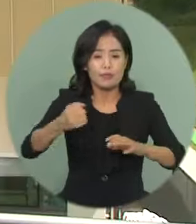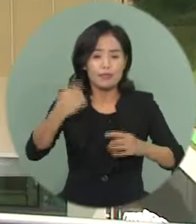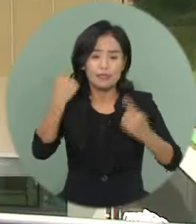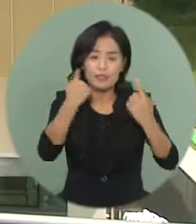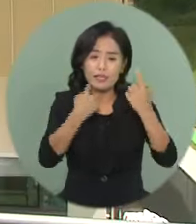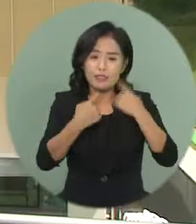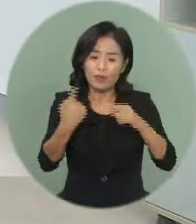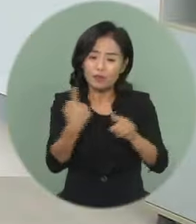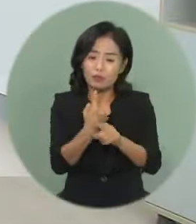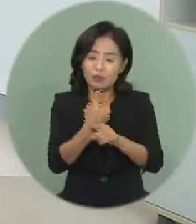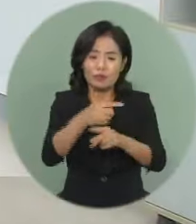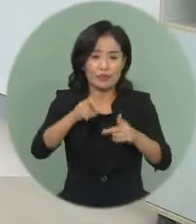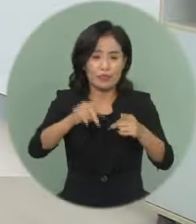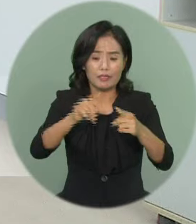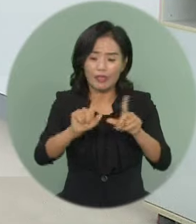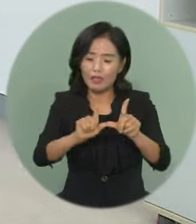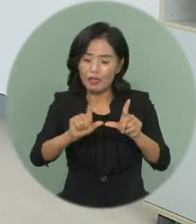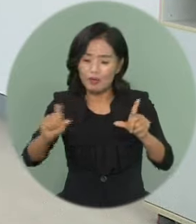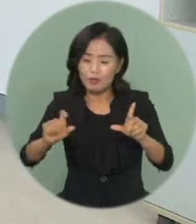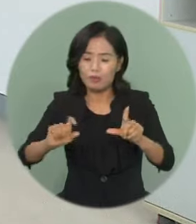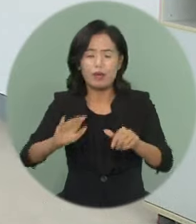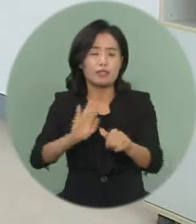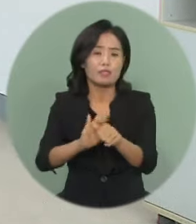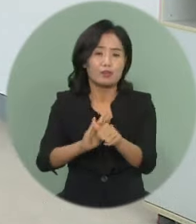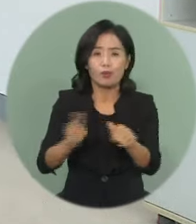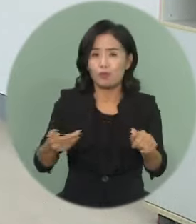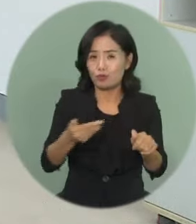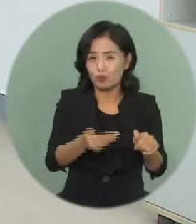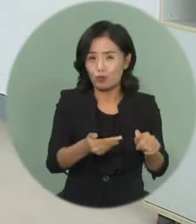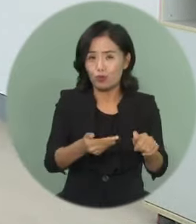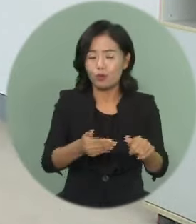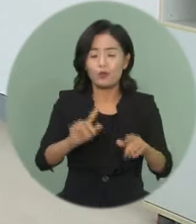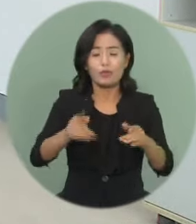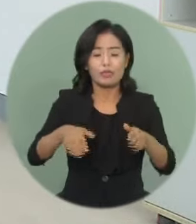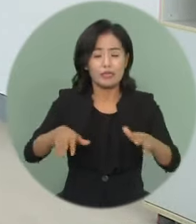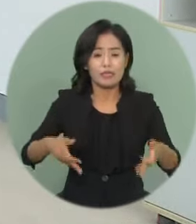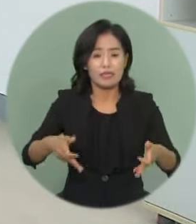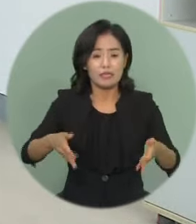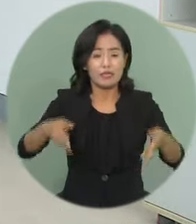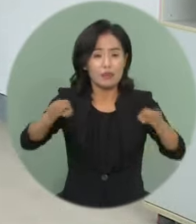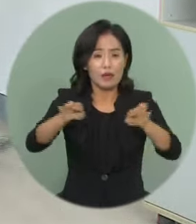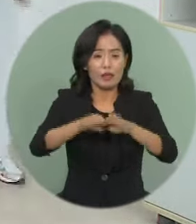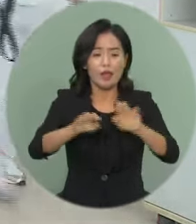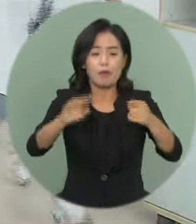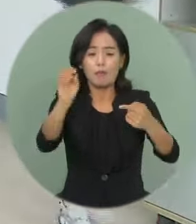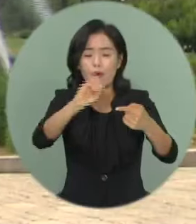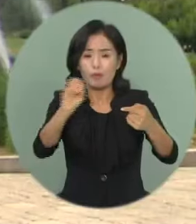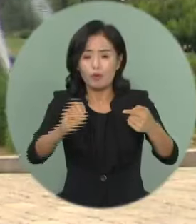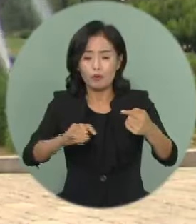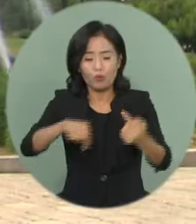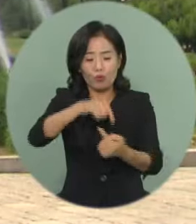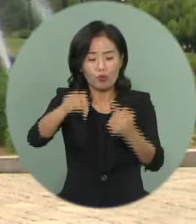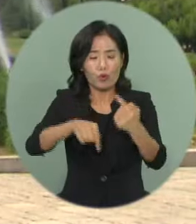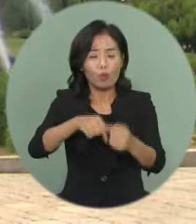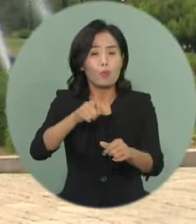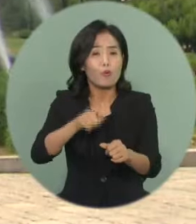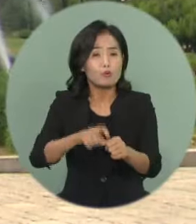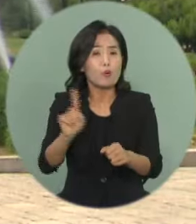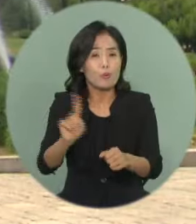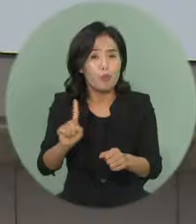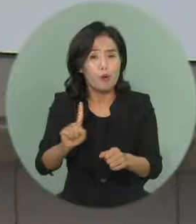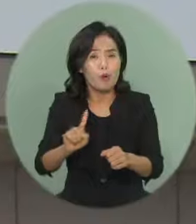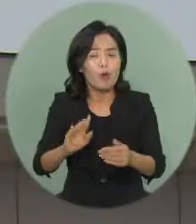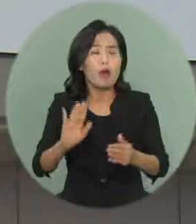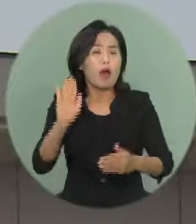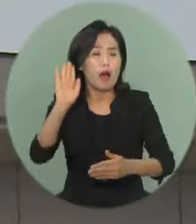센터는 이전과 같이 일부만 국비 지원됩니다 이들 기관을 100% 국비로 운영하기 위해서는 점진적인